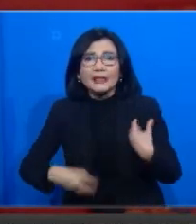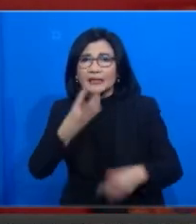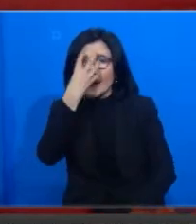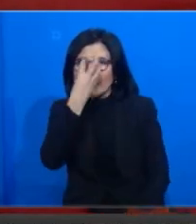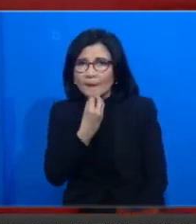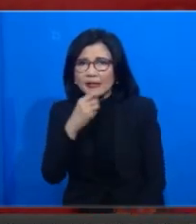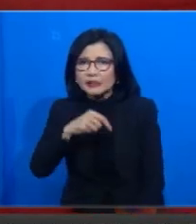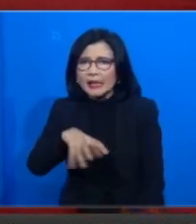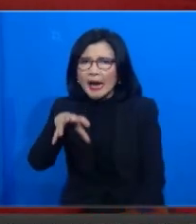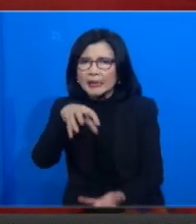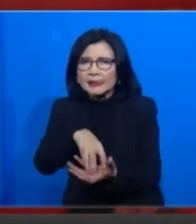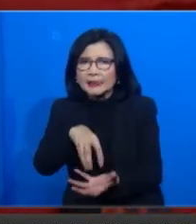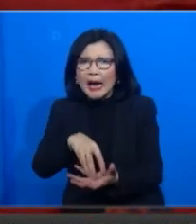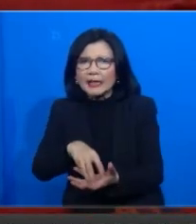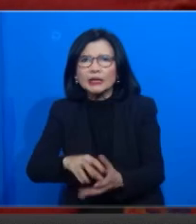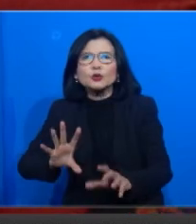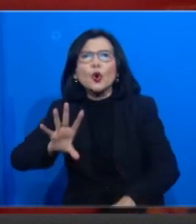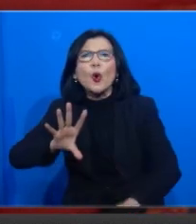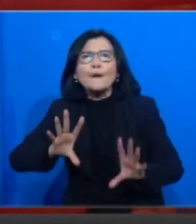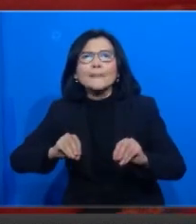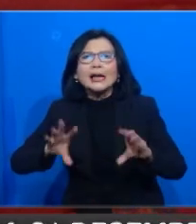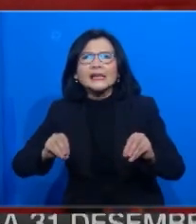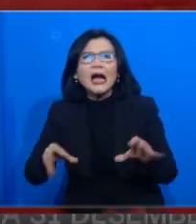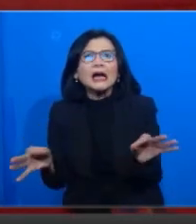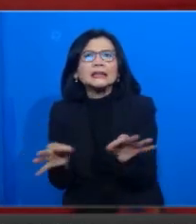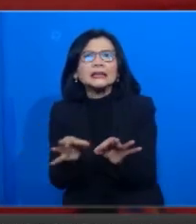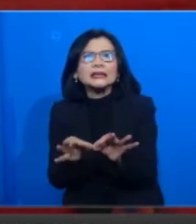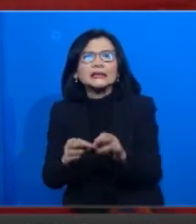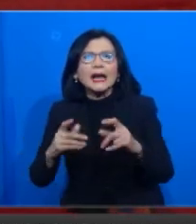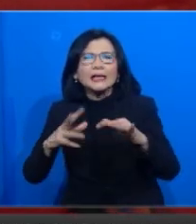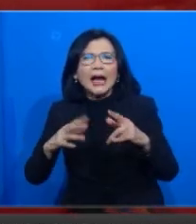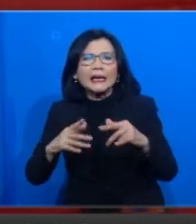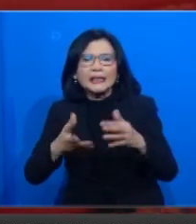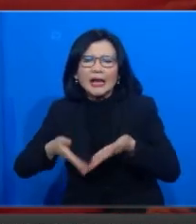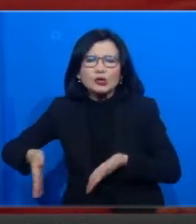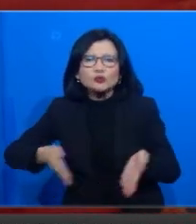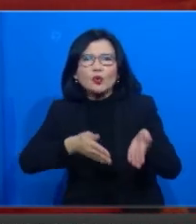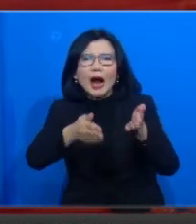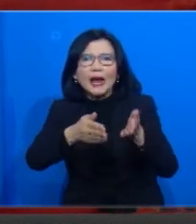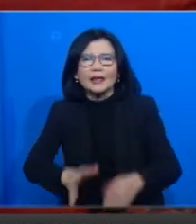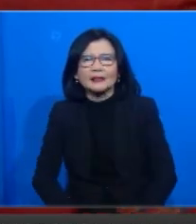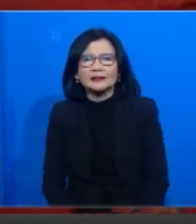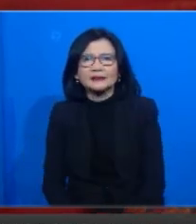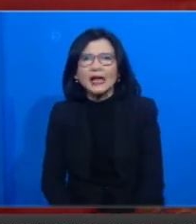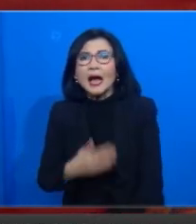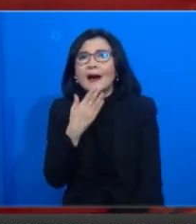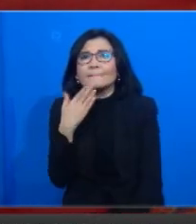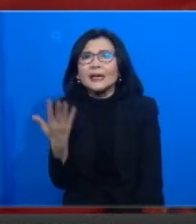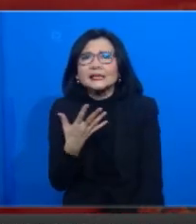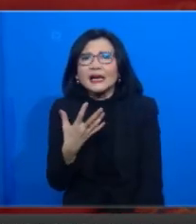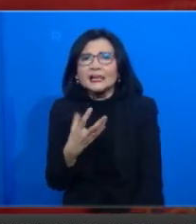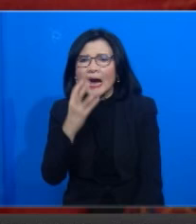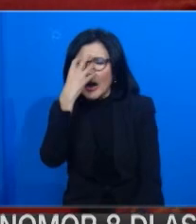di daerah lahan basah, tentu berdekatan dengan sumber air, misalnya seperti sungai gitu ya. Biasanya bekantan itu